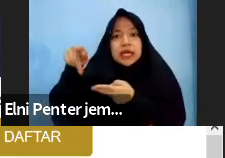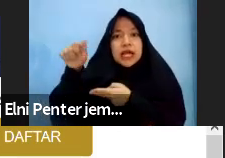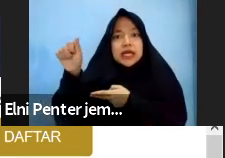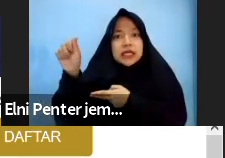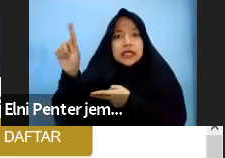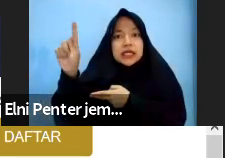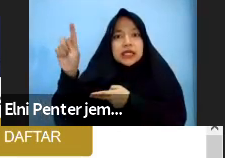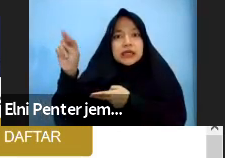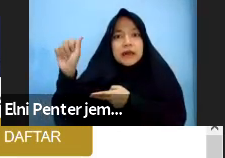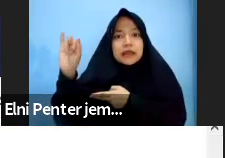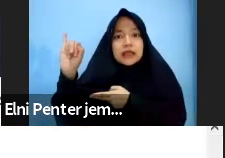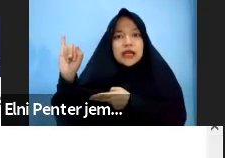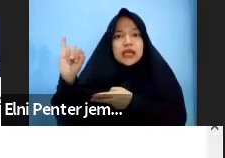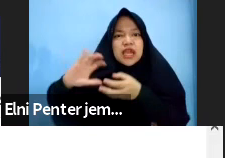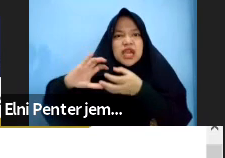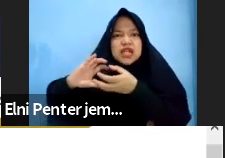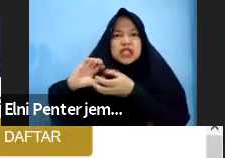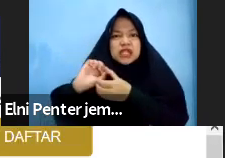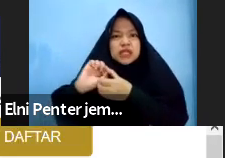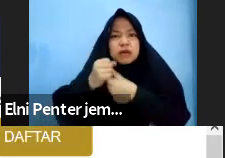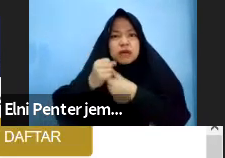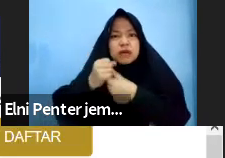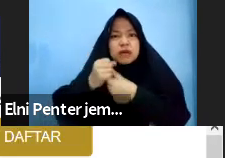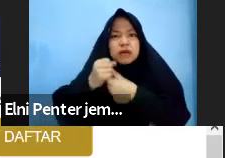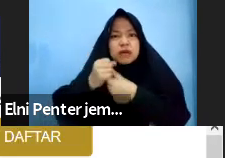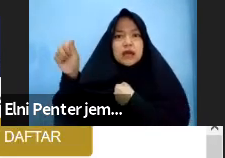keseimbangan alam daerah pantai tersebut